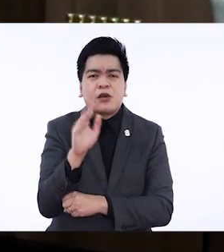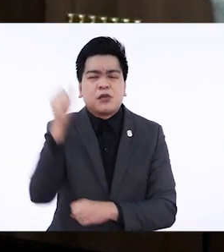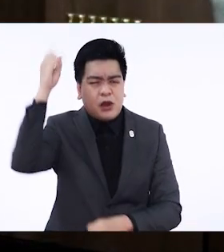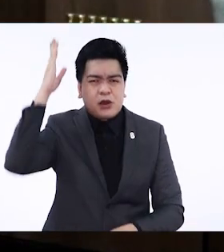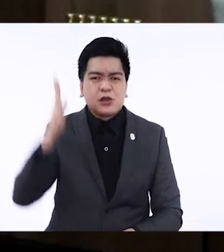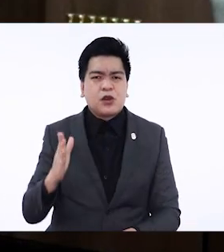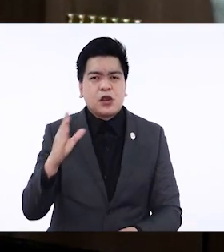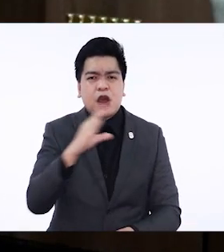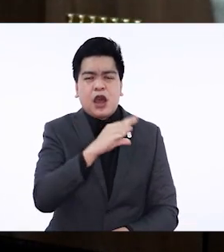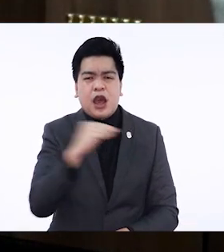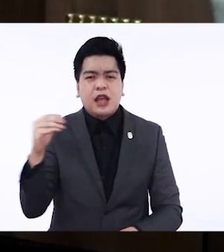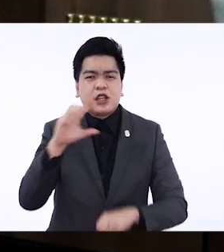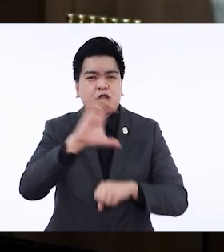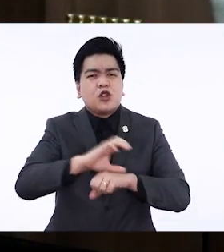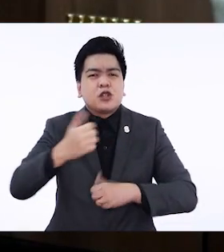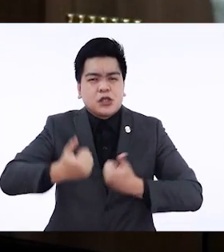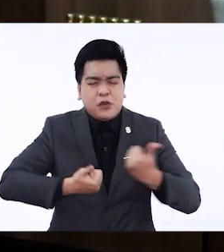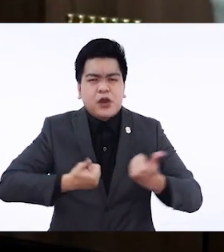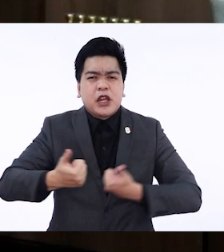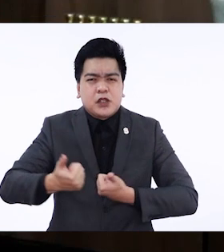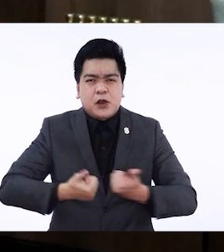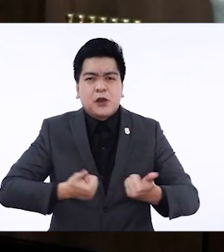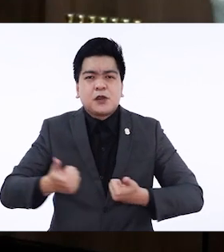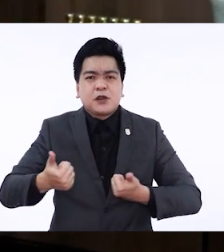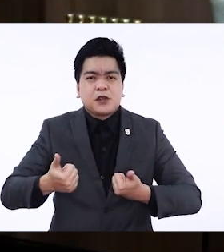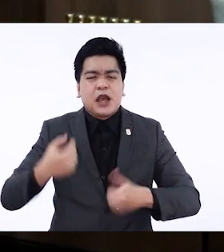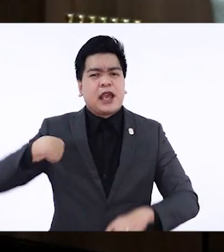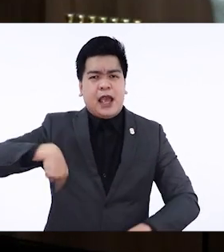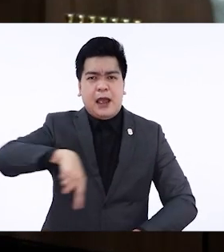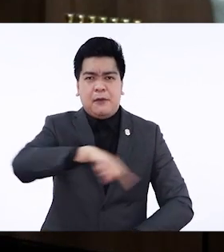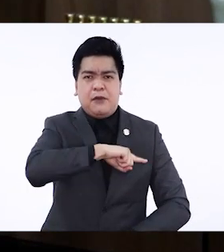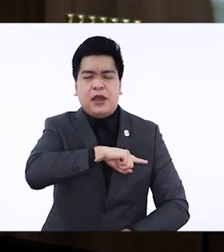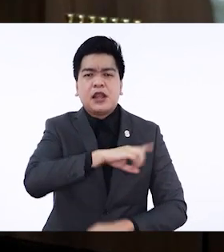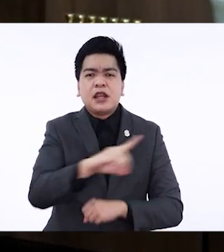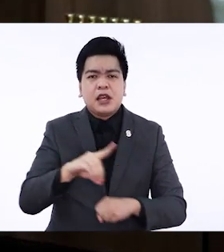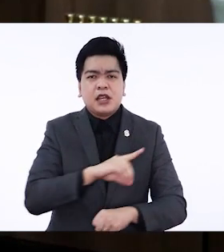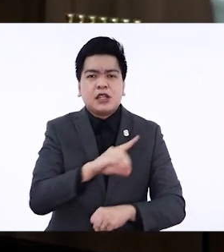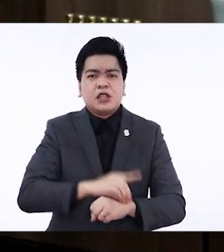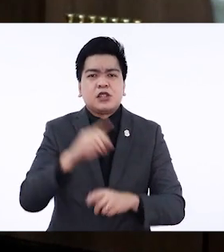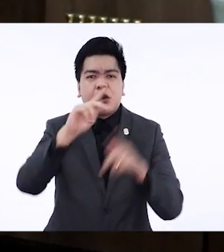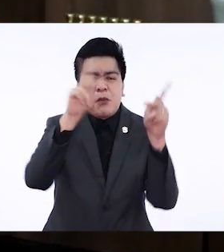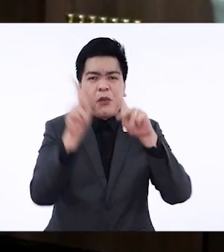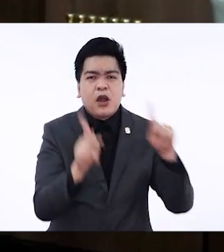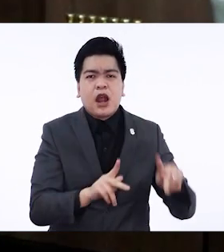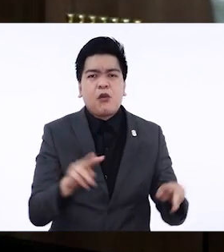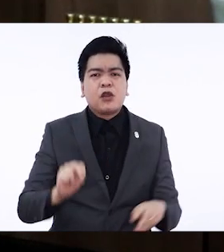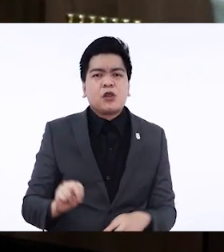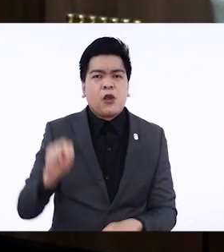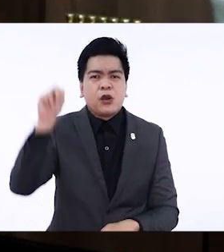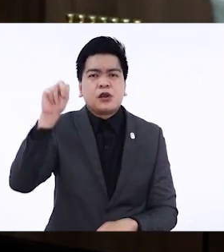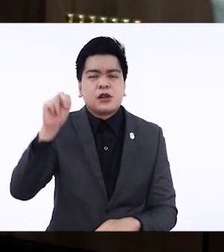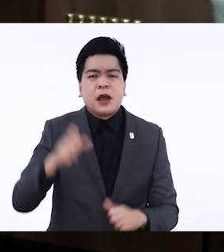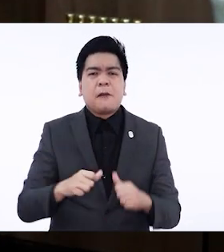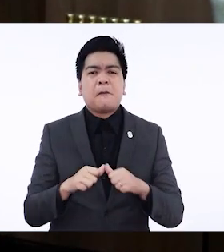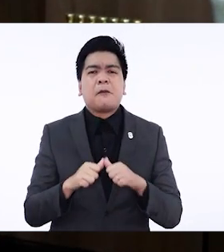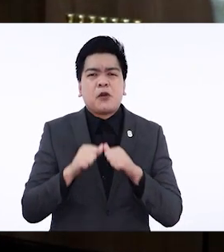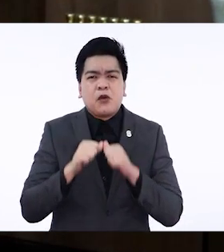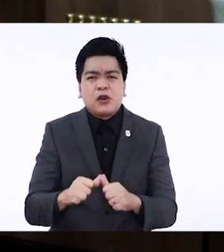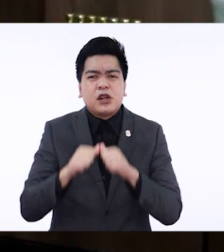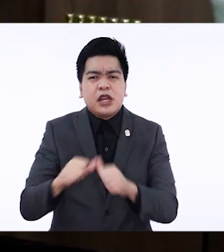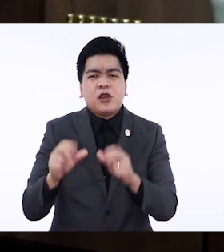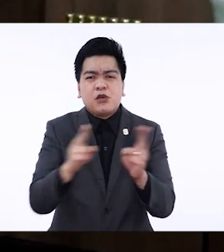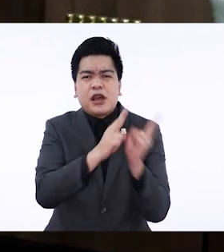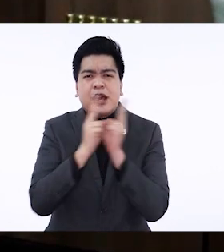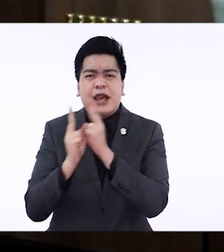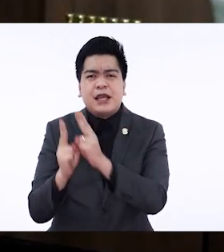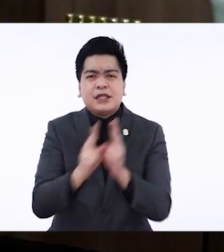Panginoong Diyos at sa kaniyang pamamahala na kami po dito sa distrito ng Palawan North ay mamamalaging kaisa